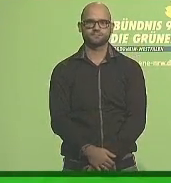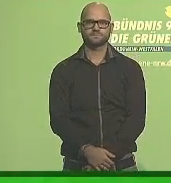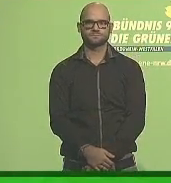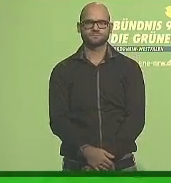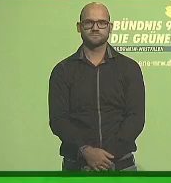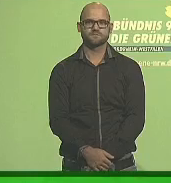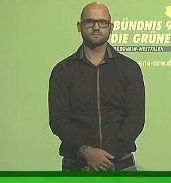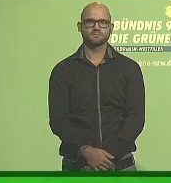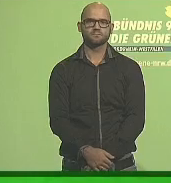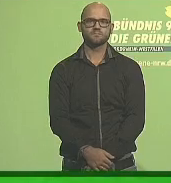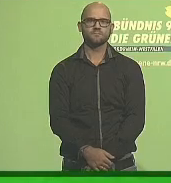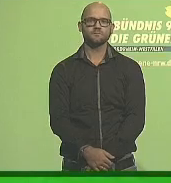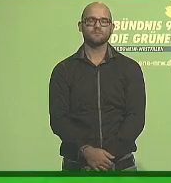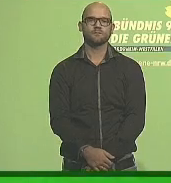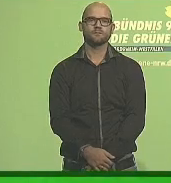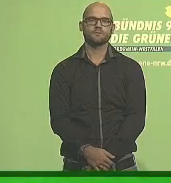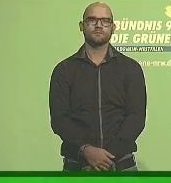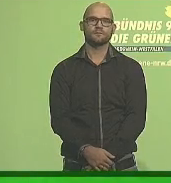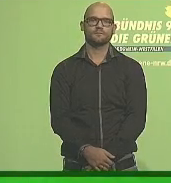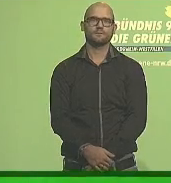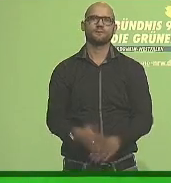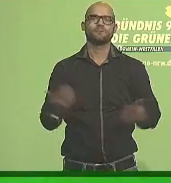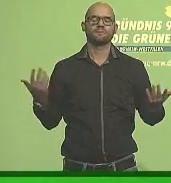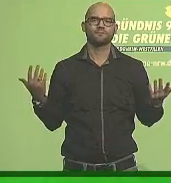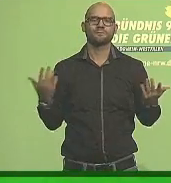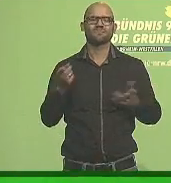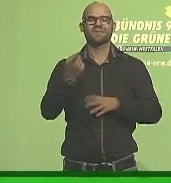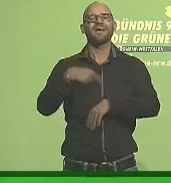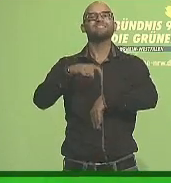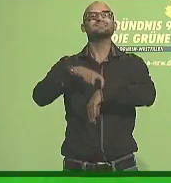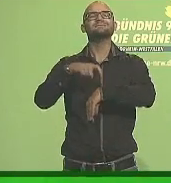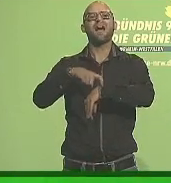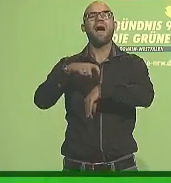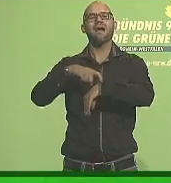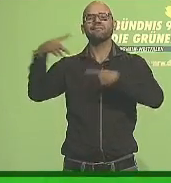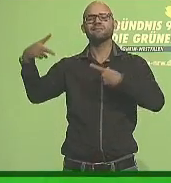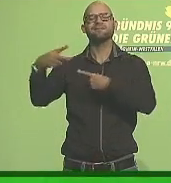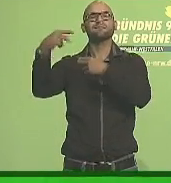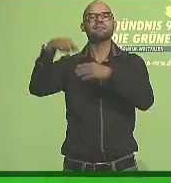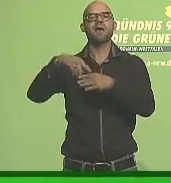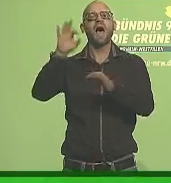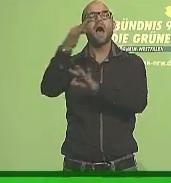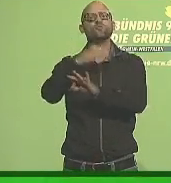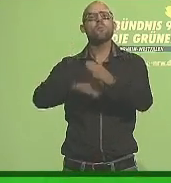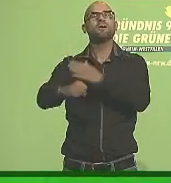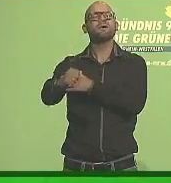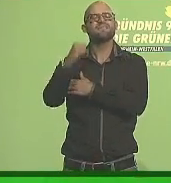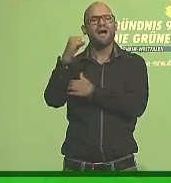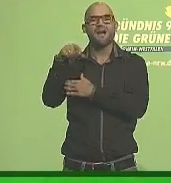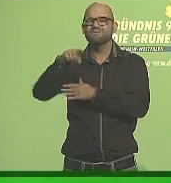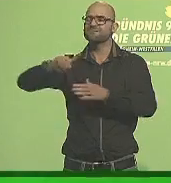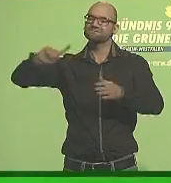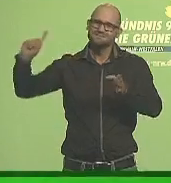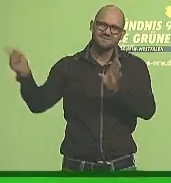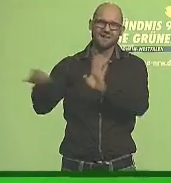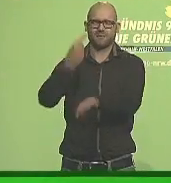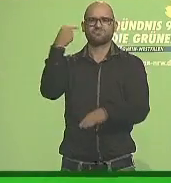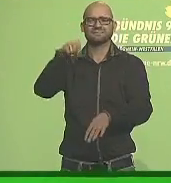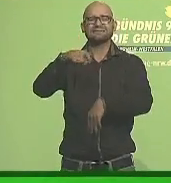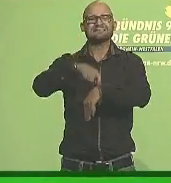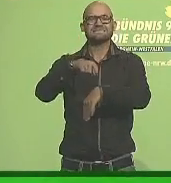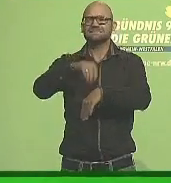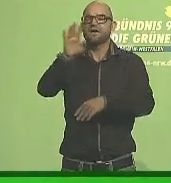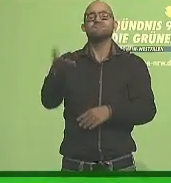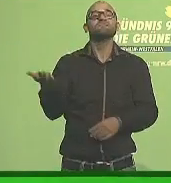Wir müssen das Zeitalter von Atomkraft auch in dieser Region von gestern machen und für